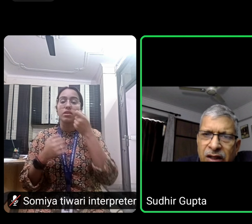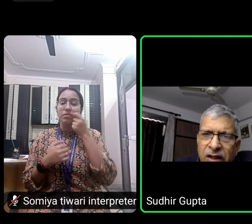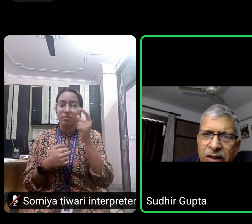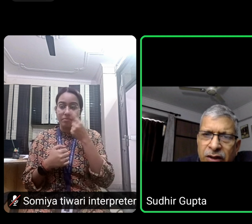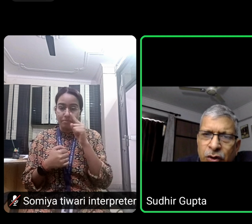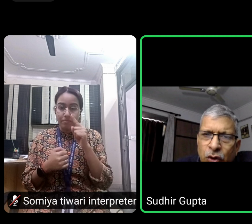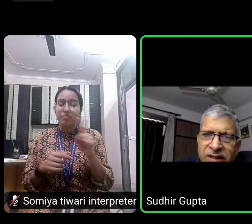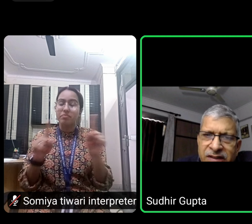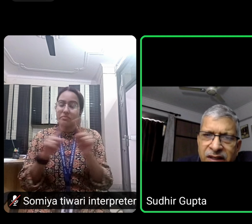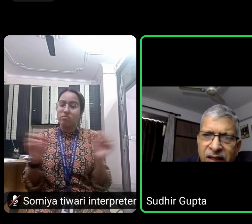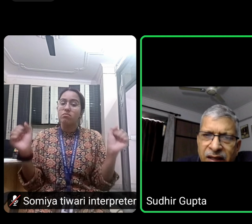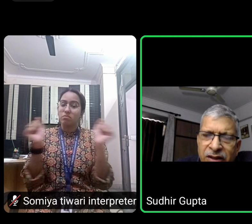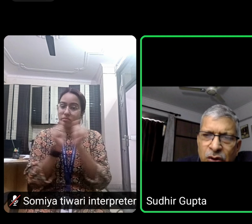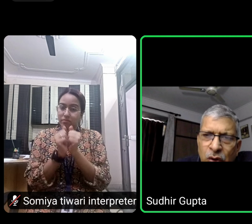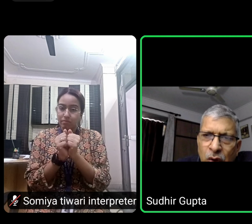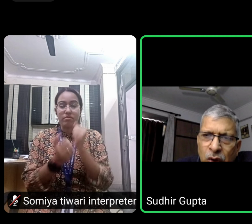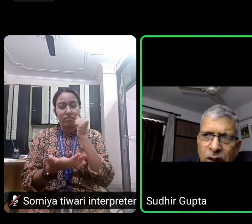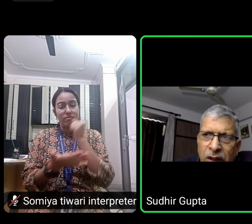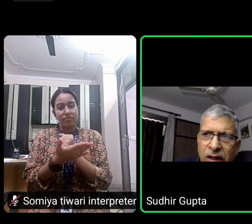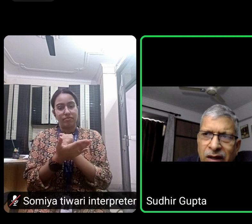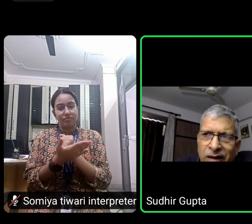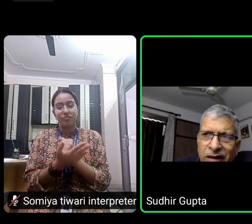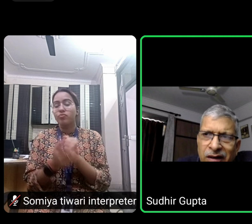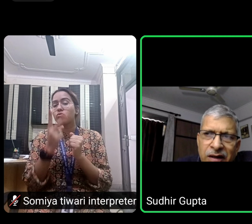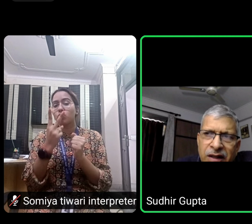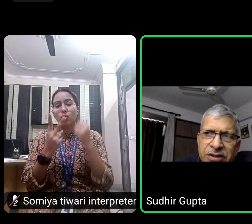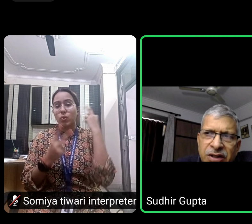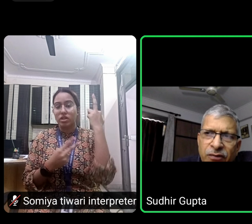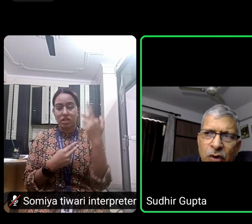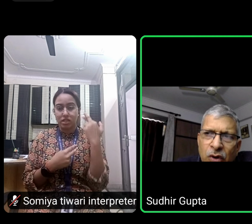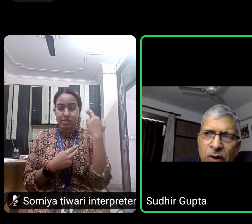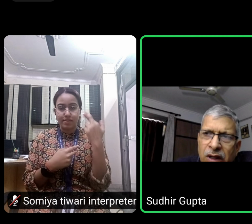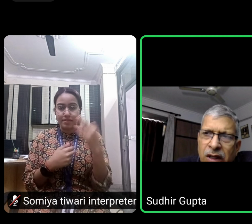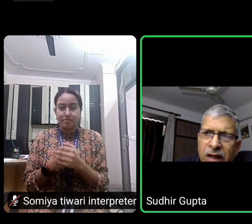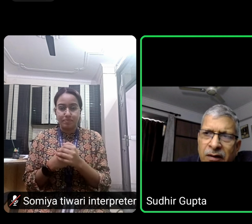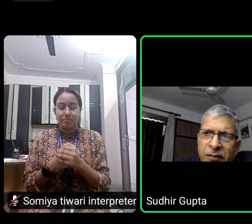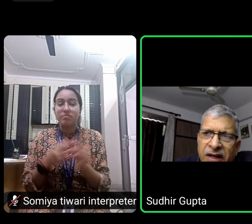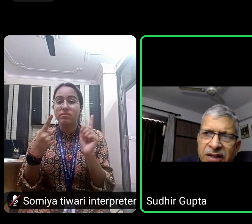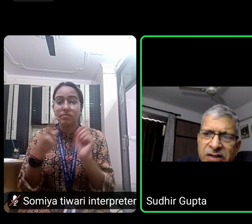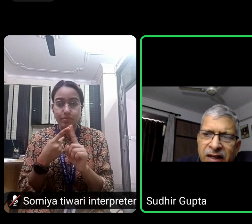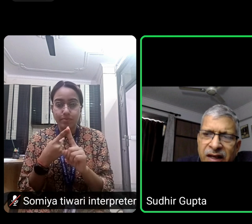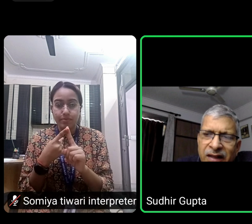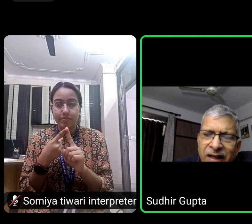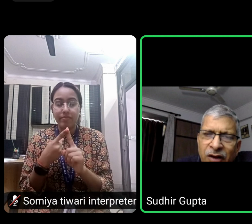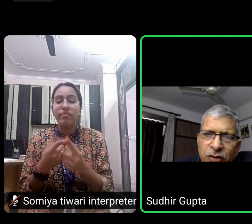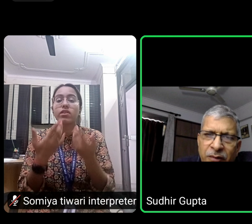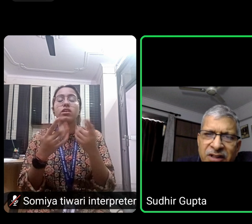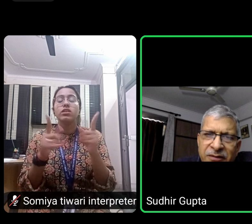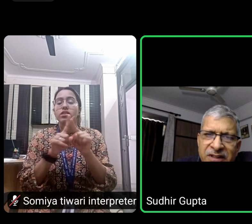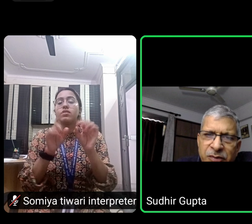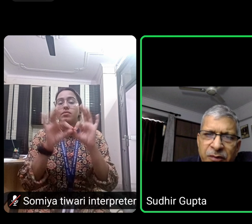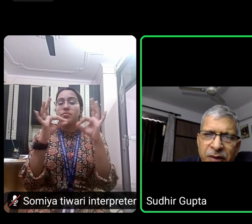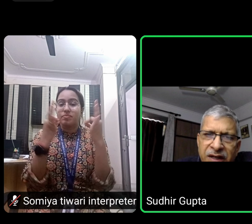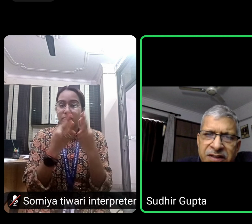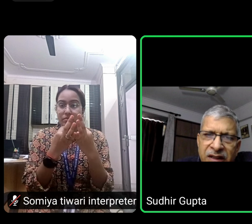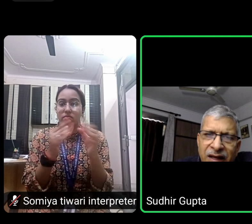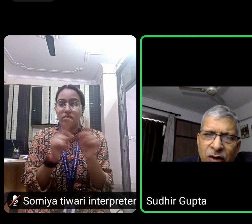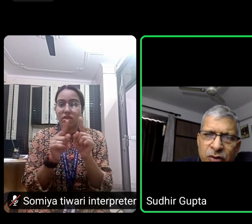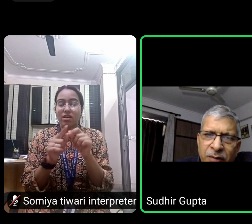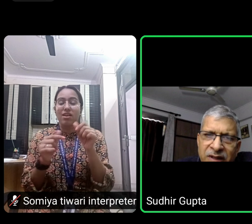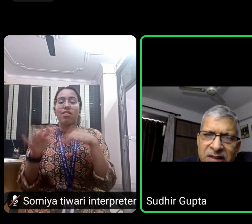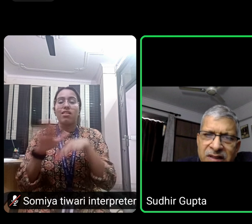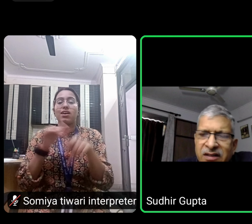दो वजह से। एक तो कि जब वो पेरेंट्स लेके आते हैं और उसके बाद जब असेसमेंट पीरियड